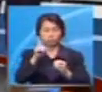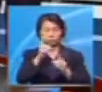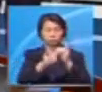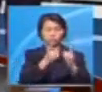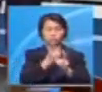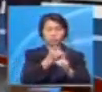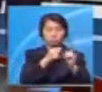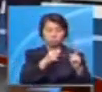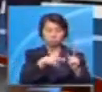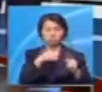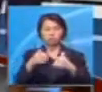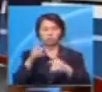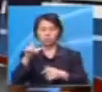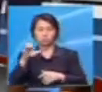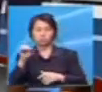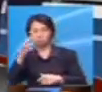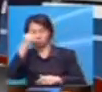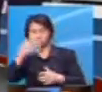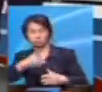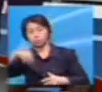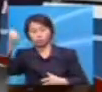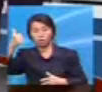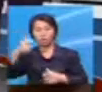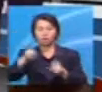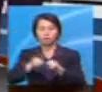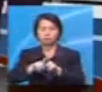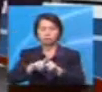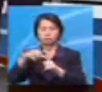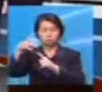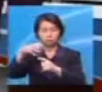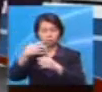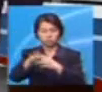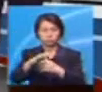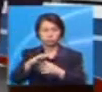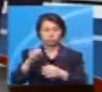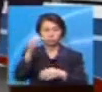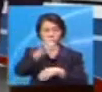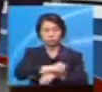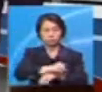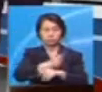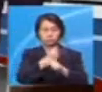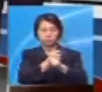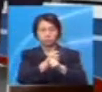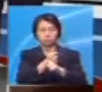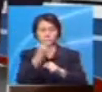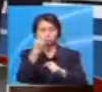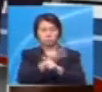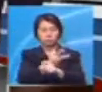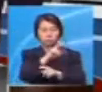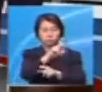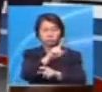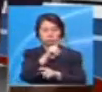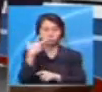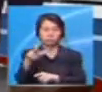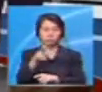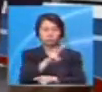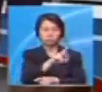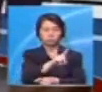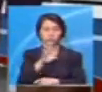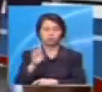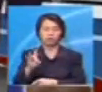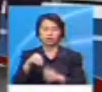chenlong CH meraih kejuaraan ke-11nya di kejuaraan ini selepas mengatasi juara Bertan itu STR set 2113